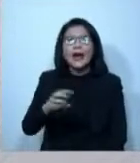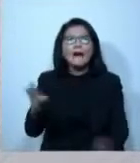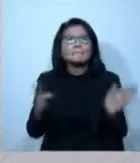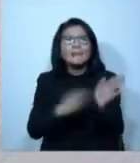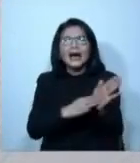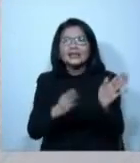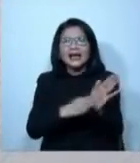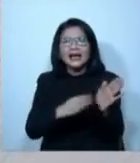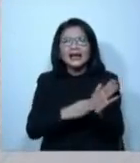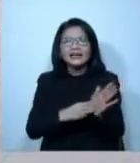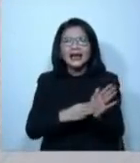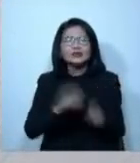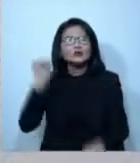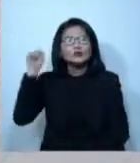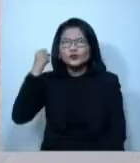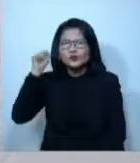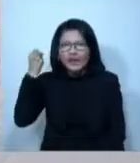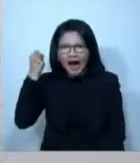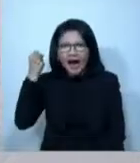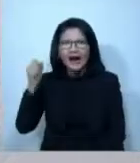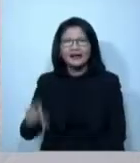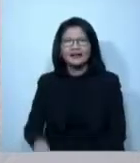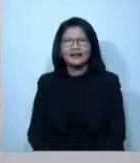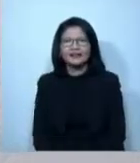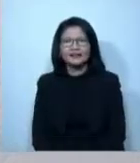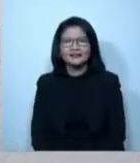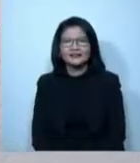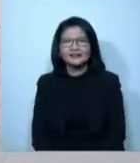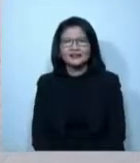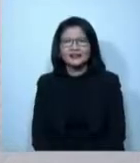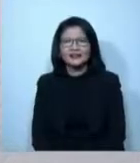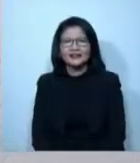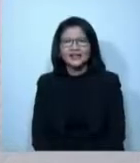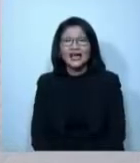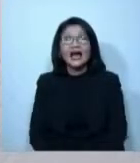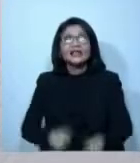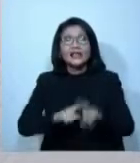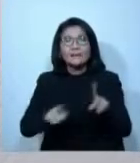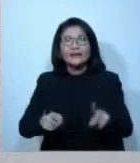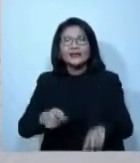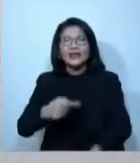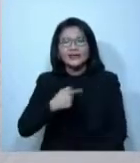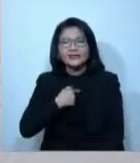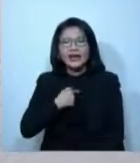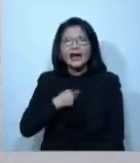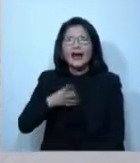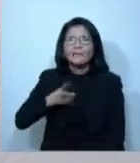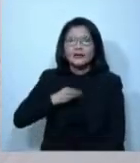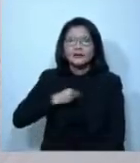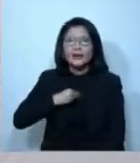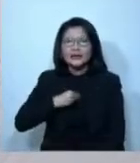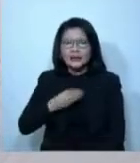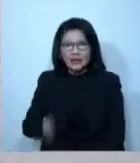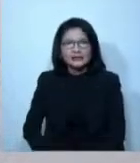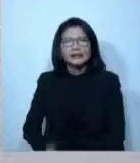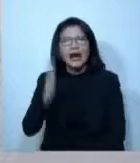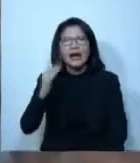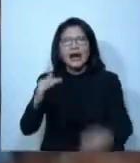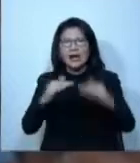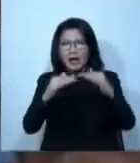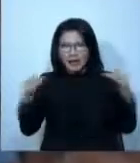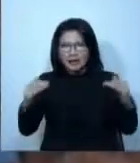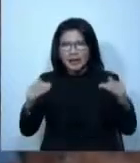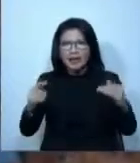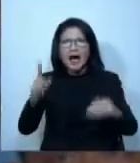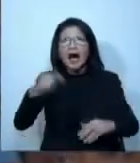masalahnya tidak tidak gampang ya tetapi saya pendapat kita harus tegakkan keadilan